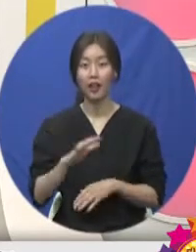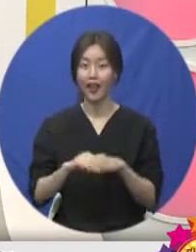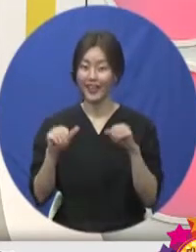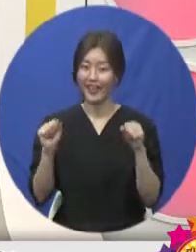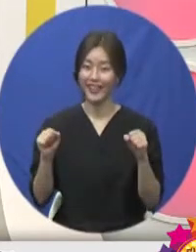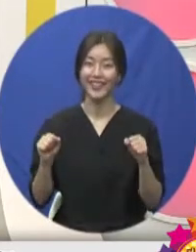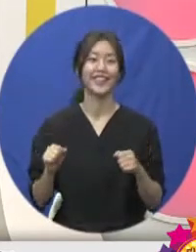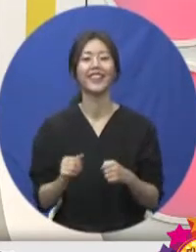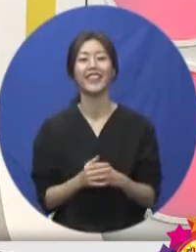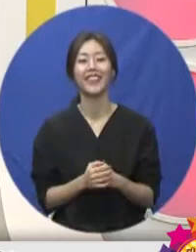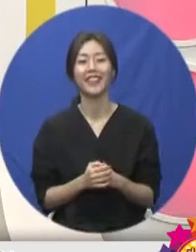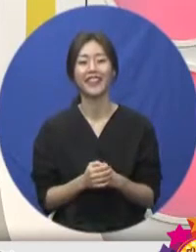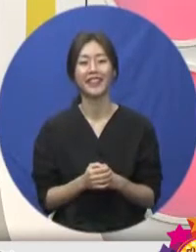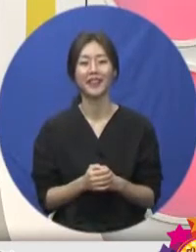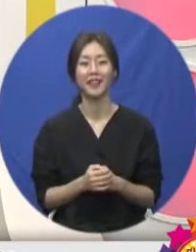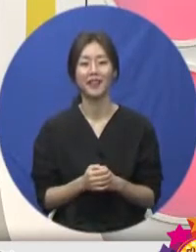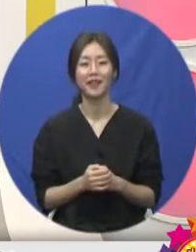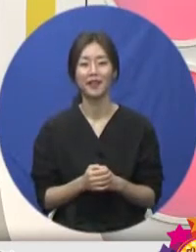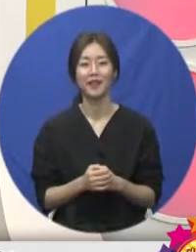안녕하세요. 예.